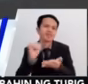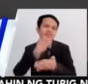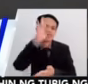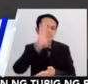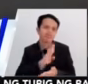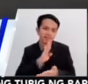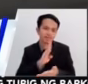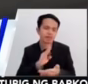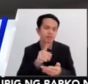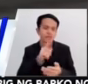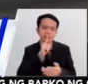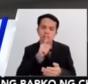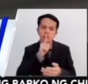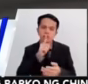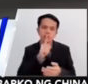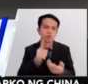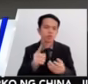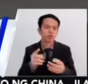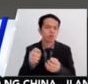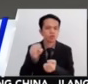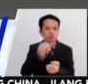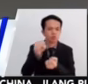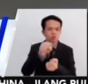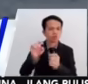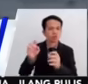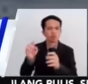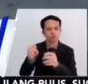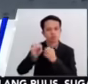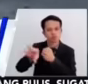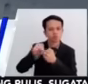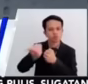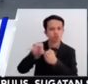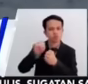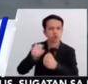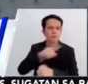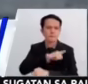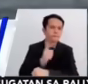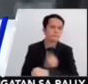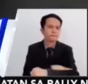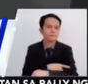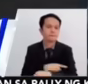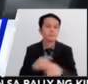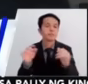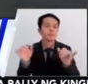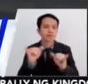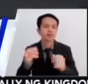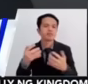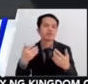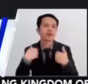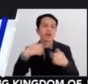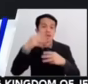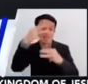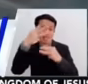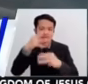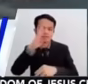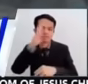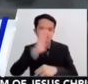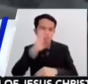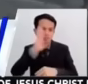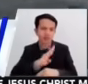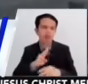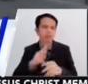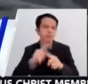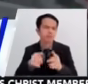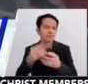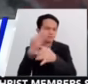ang pang-water cannon nila. Sa provision area ay may pinsala rin ang bintana at kisame pero inayos na rin. Pero sa labas